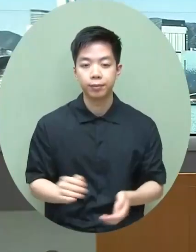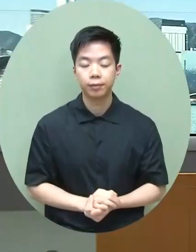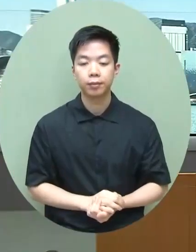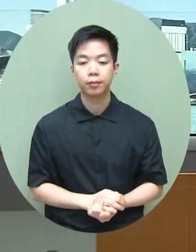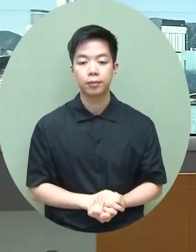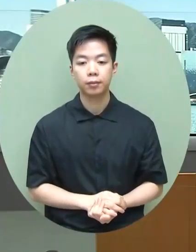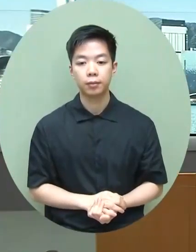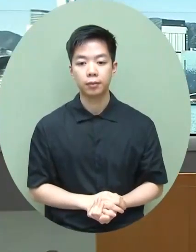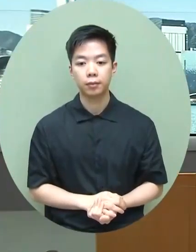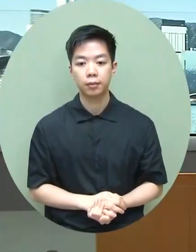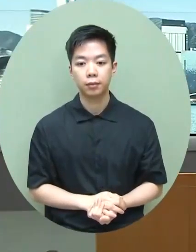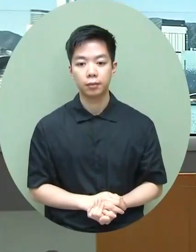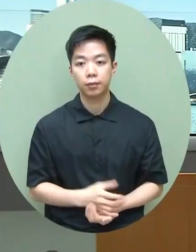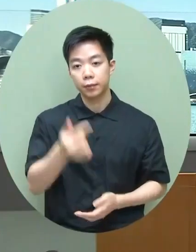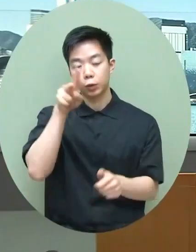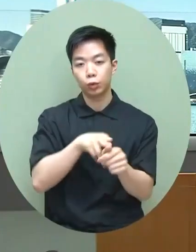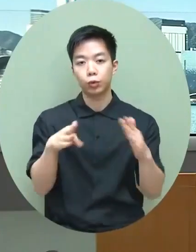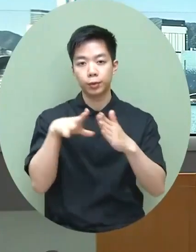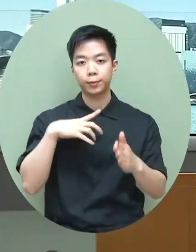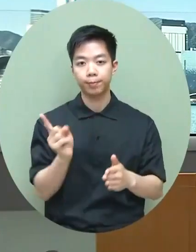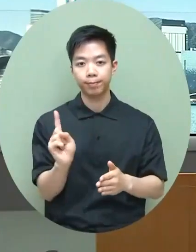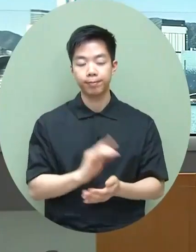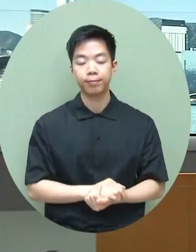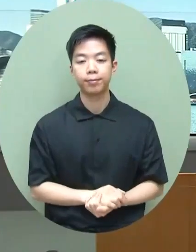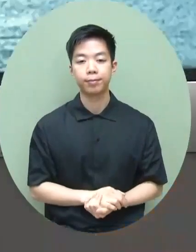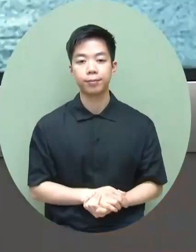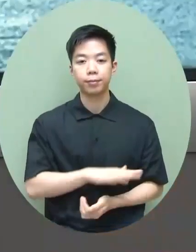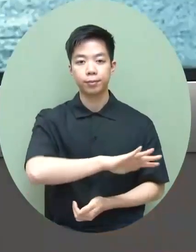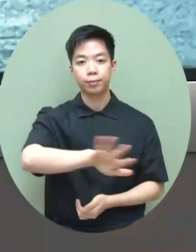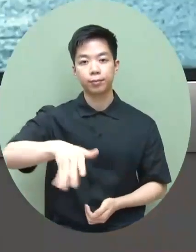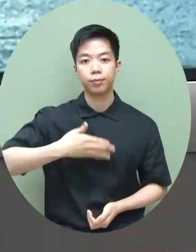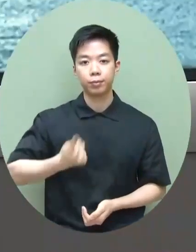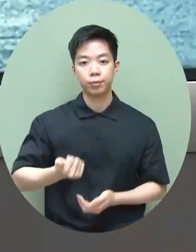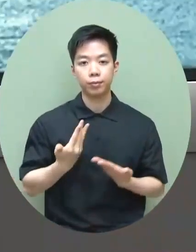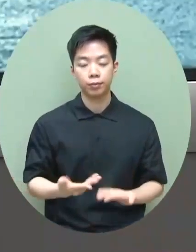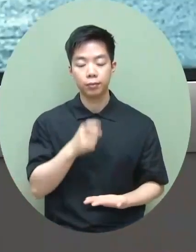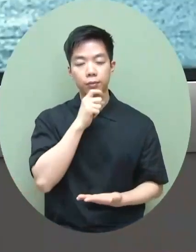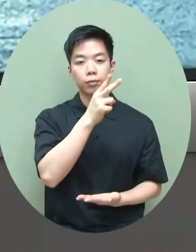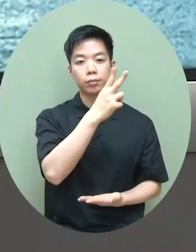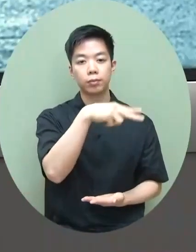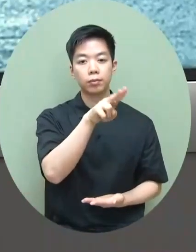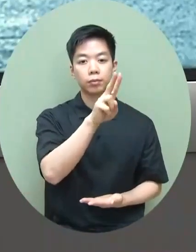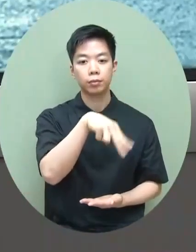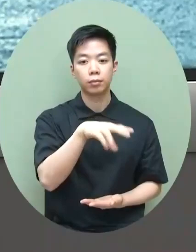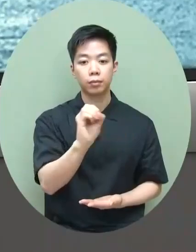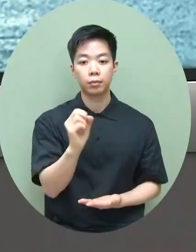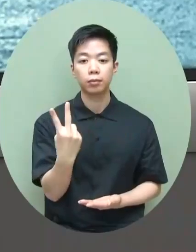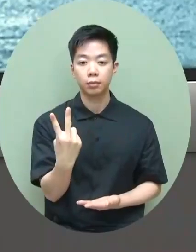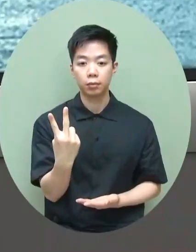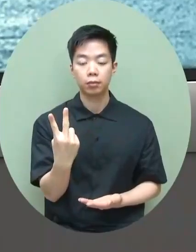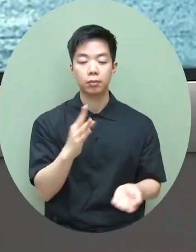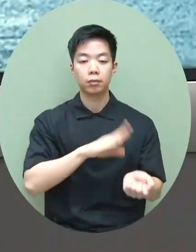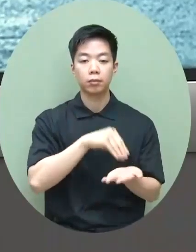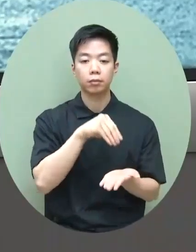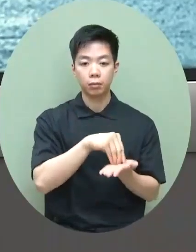況。 係，大家好。就現時就有2002名嘅確診病人喺各公立醫院、